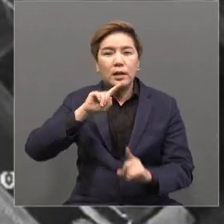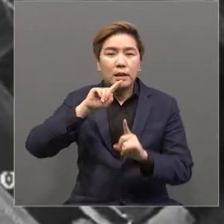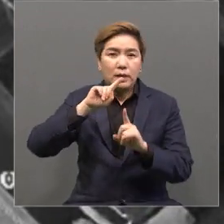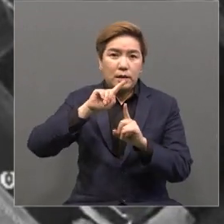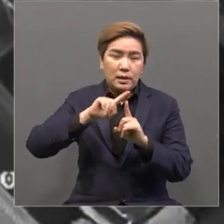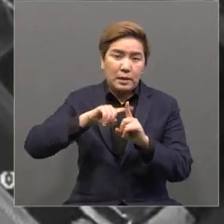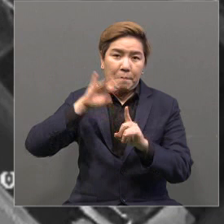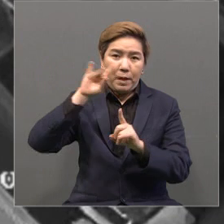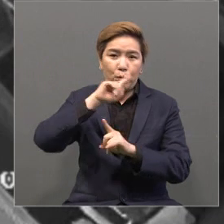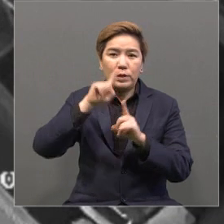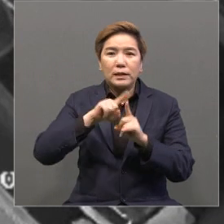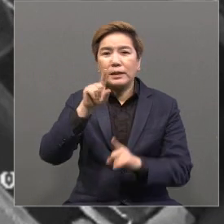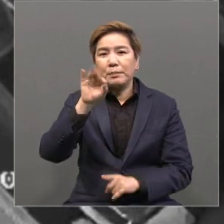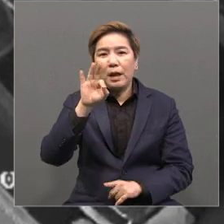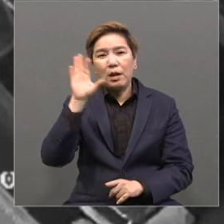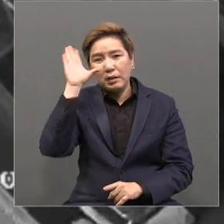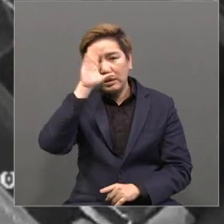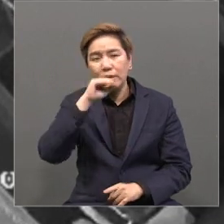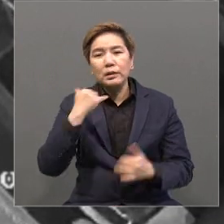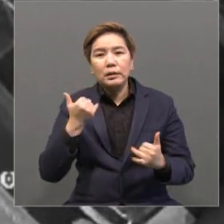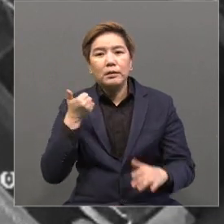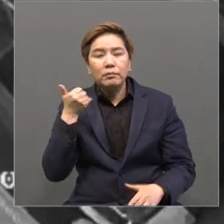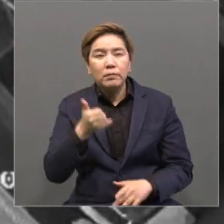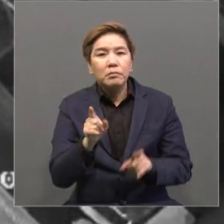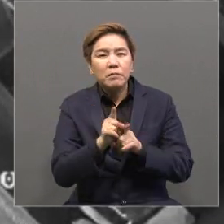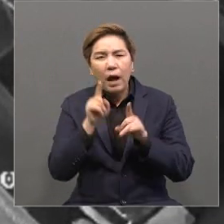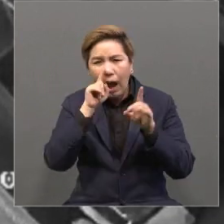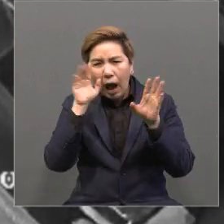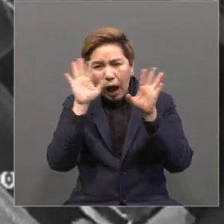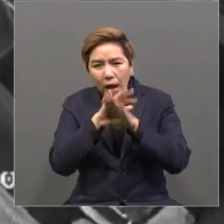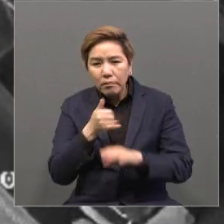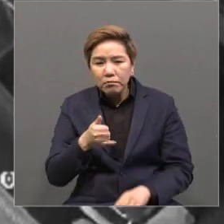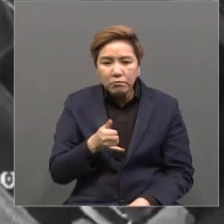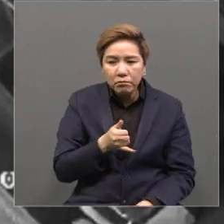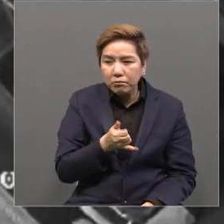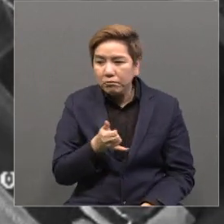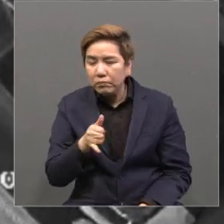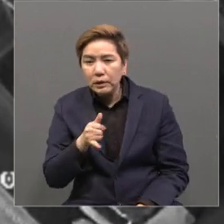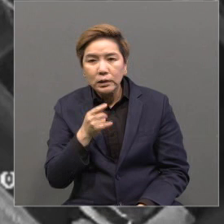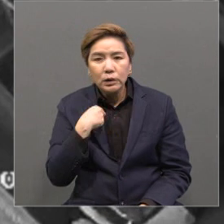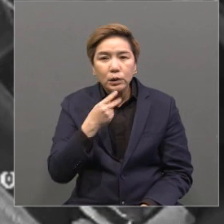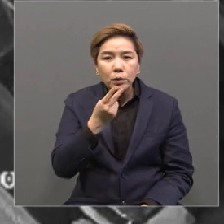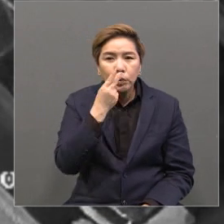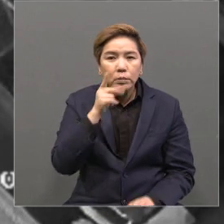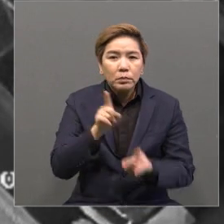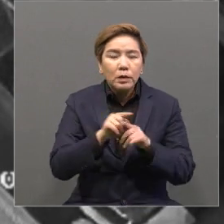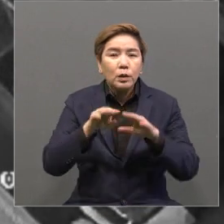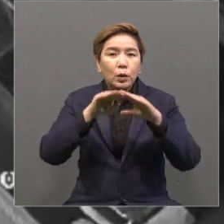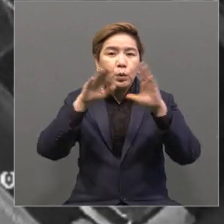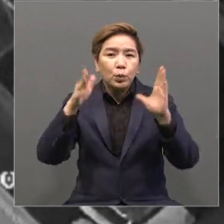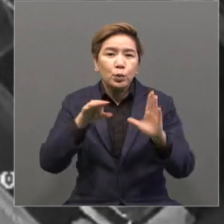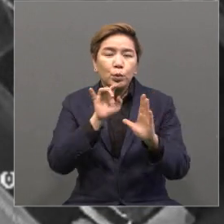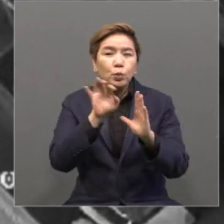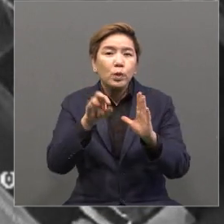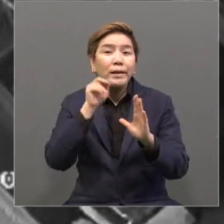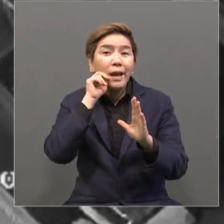29 23:00นเมื่อคืนเนี้ยฮะนี่แล้วก็มีลักษณะท่าทีลับๆล่อๆแล้วก็ไปที่ตรงนั้นมันจะเป็นตู้กดน้ำ